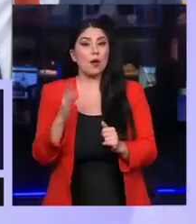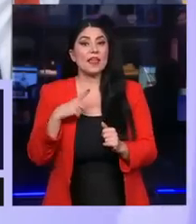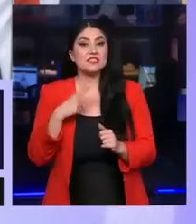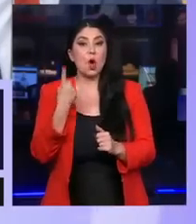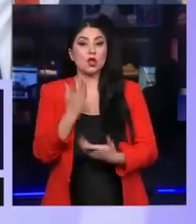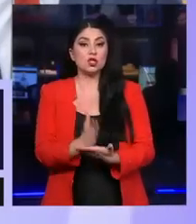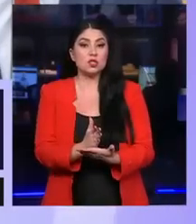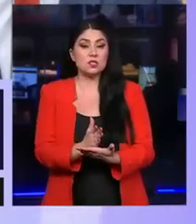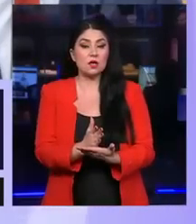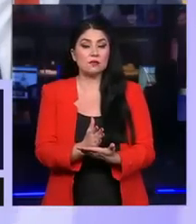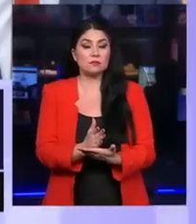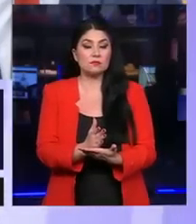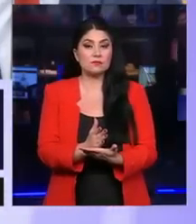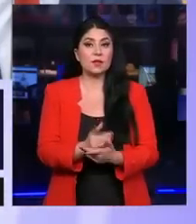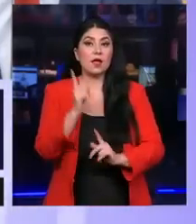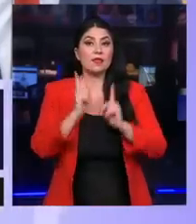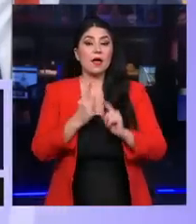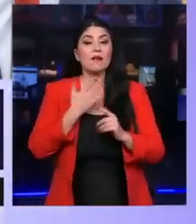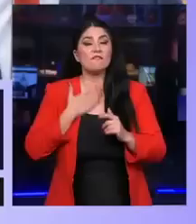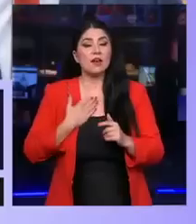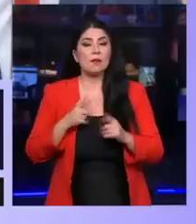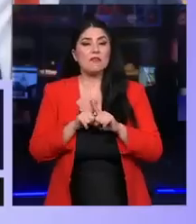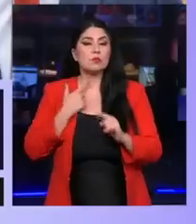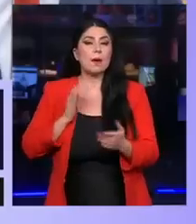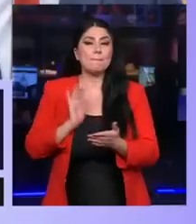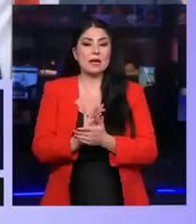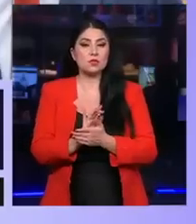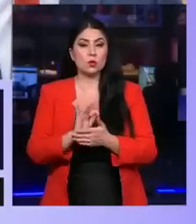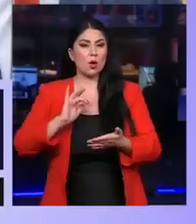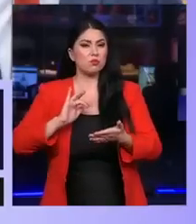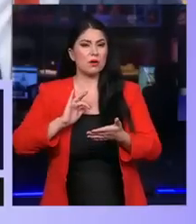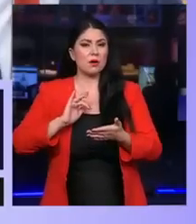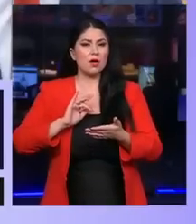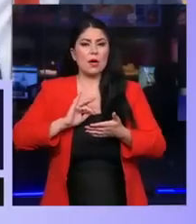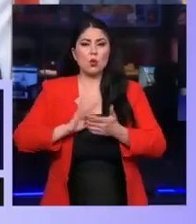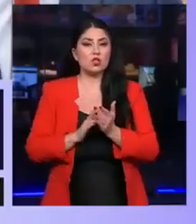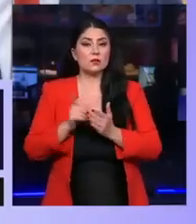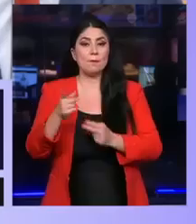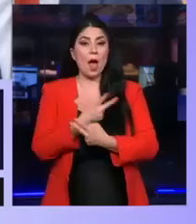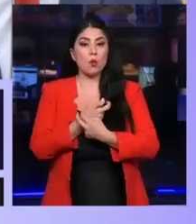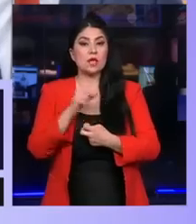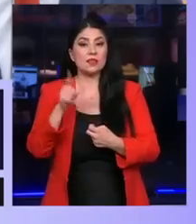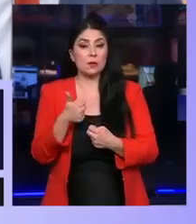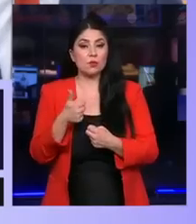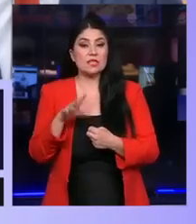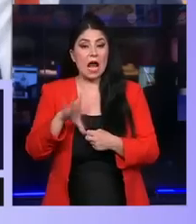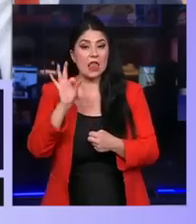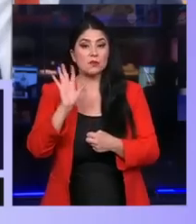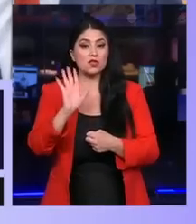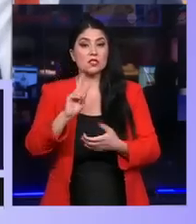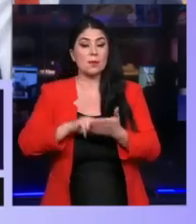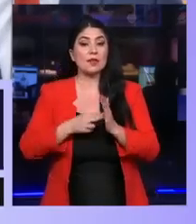o decizie. Altfel, dacă vrem să punem o presiune rapidă pe Austria, trebuie să mergem, repet, pe această